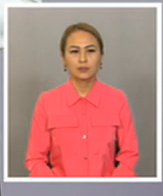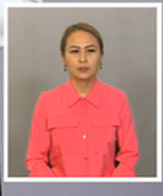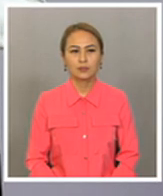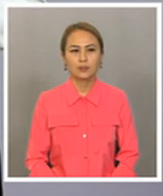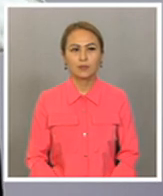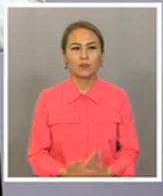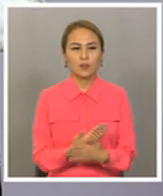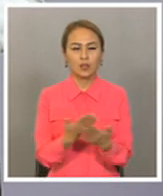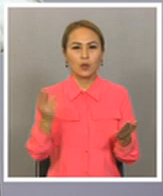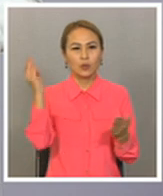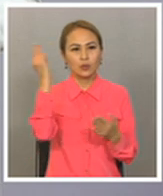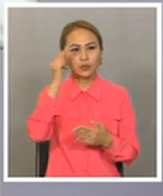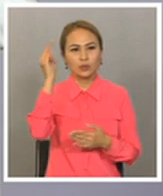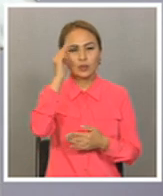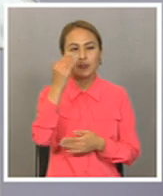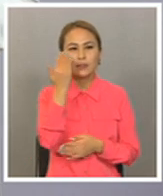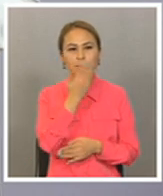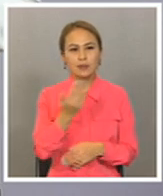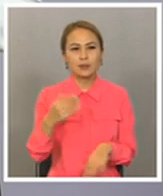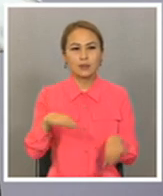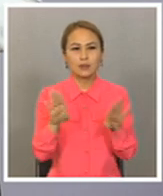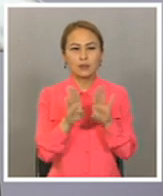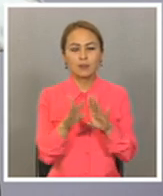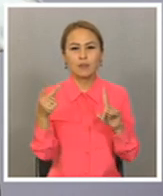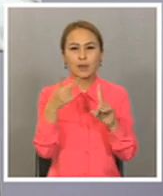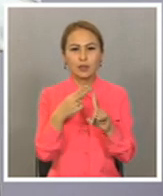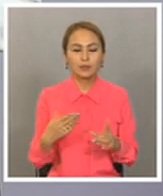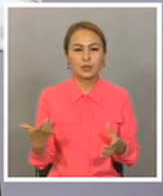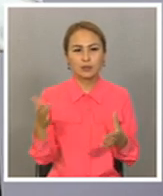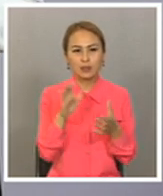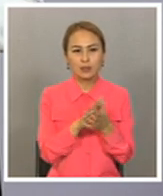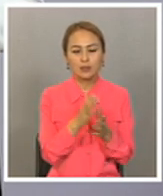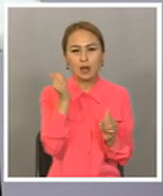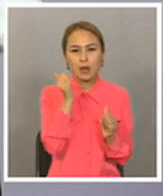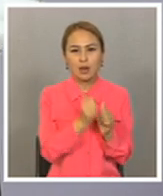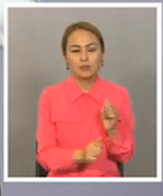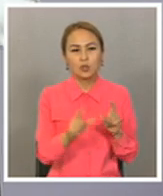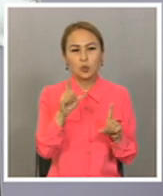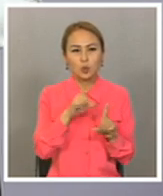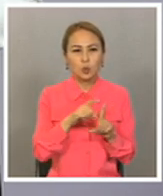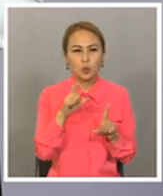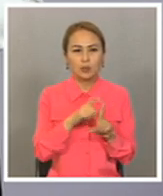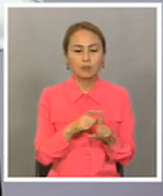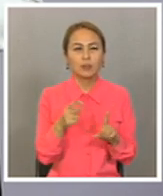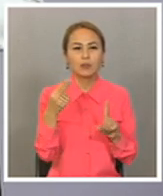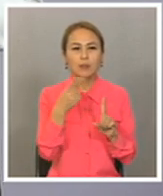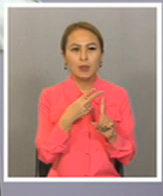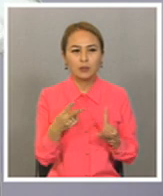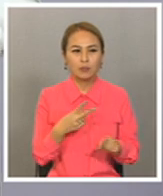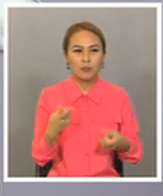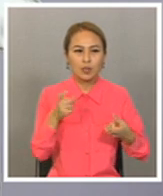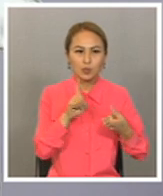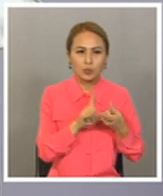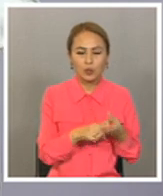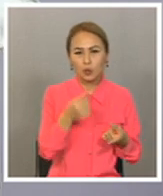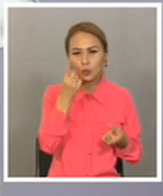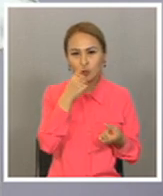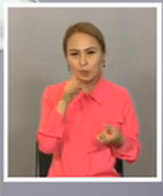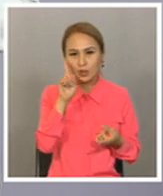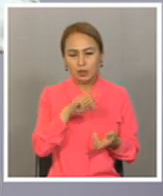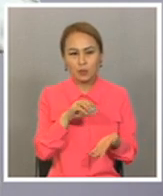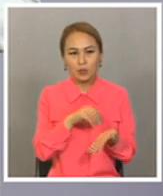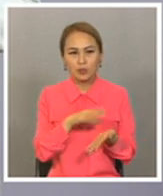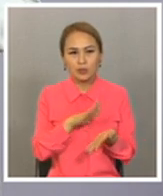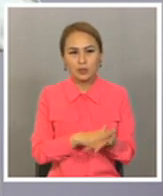Міне оқушылар, сіздер мәтінмен танысып, әрбір сөйлемді мәтін мазмұнына сай нөмірлеп отырдыңыздар